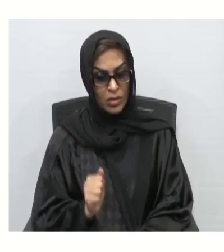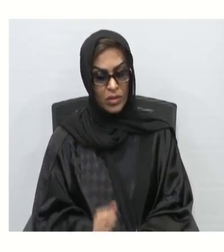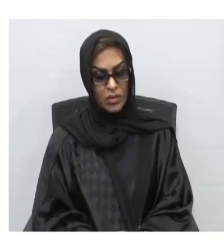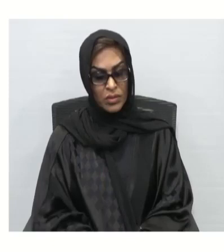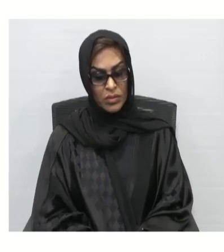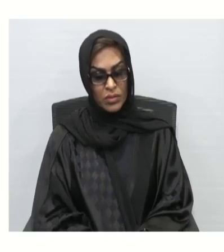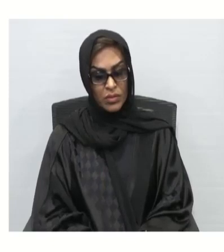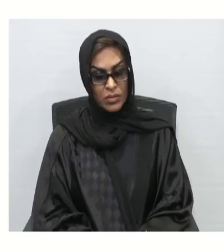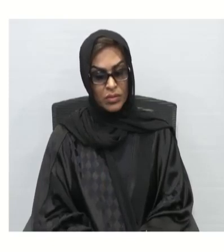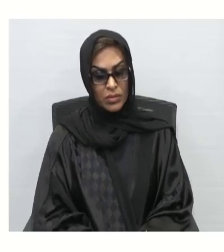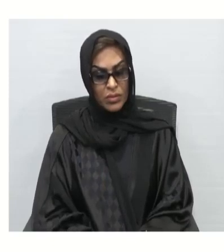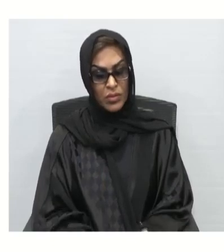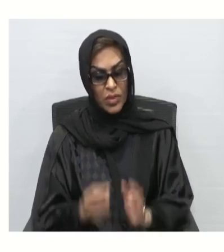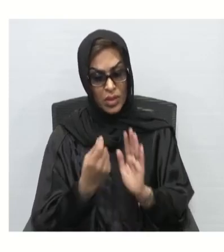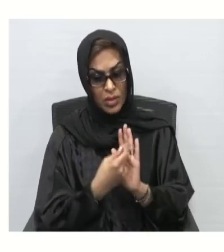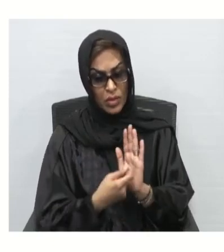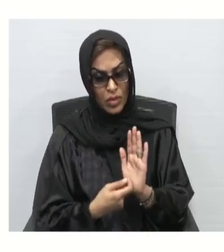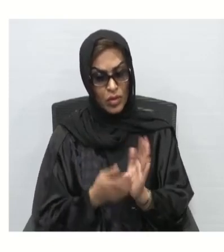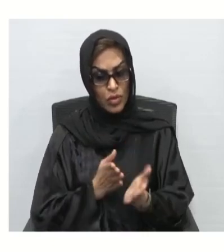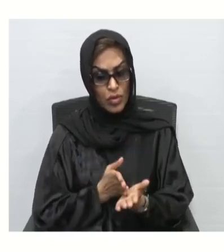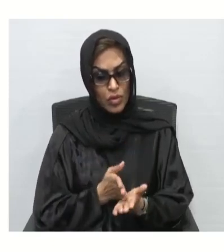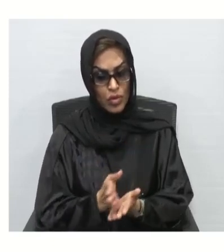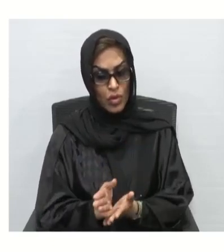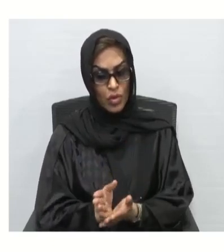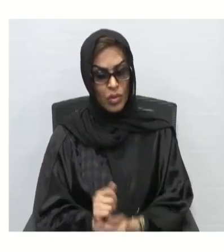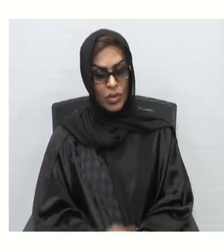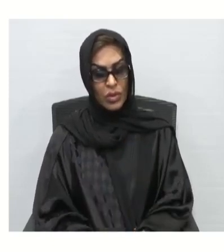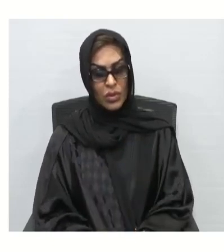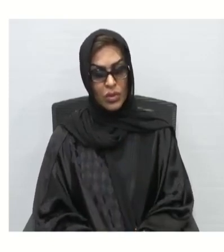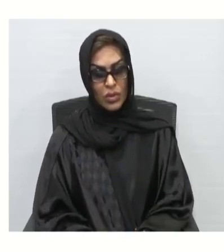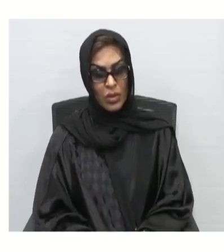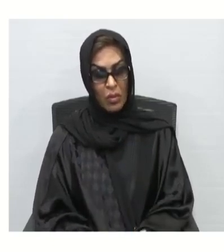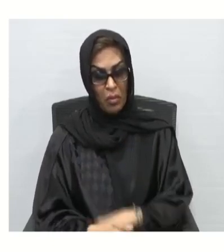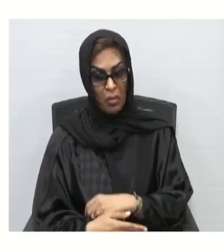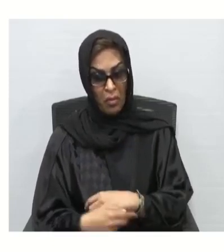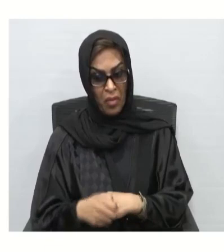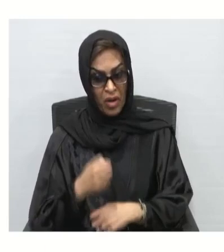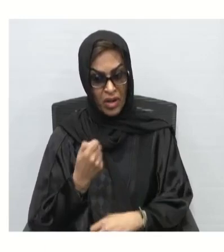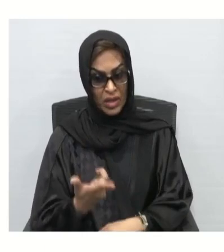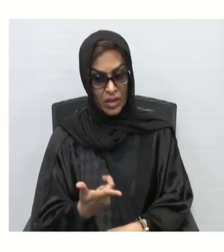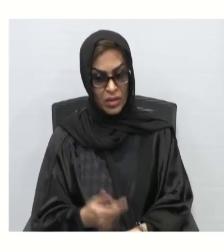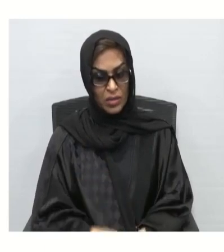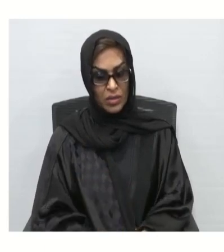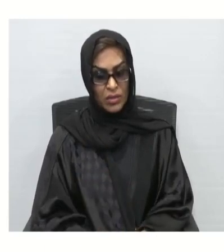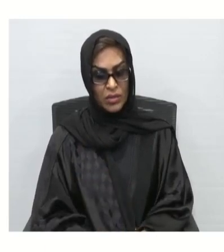انتهينا من تدوين السلوك الشرائي لكل من البخيل المسرف والمدخر